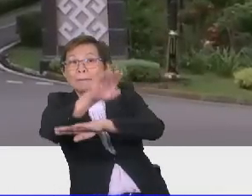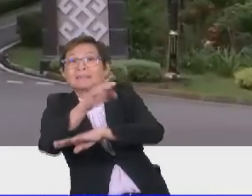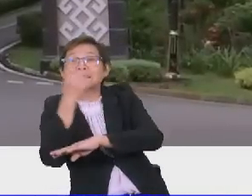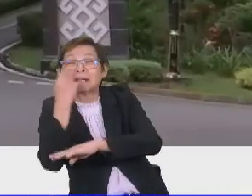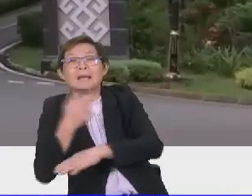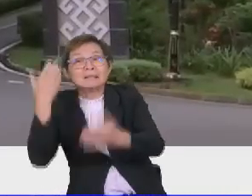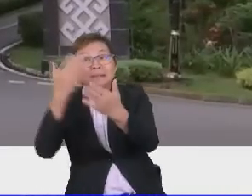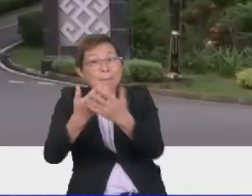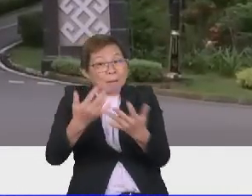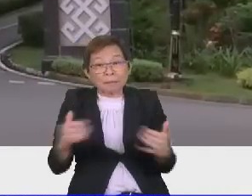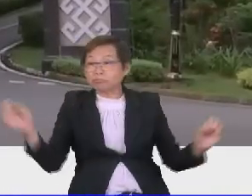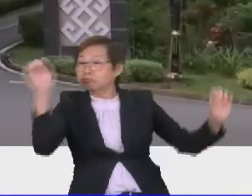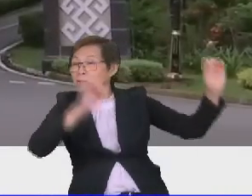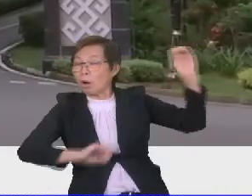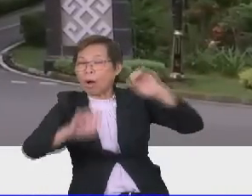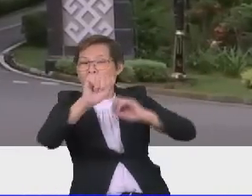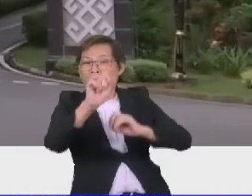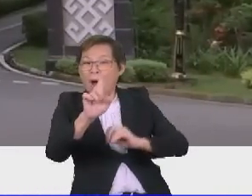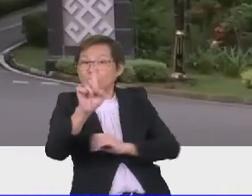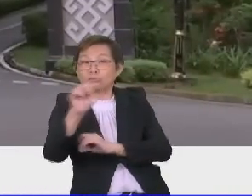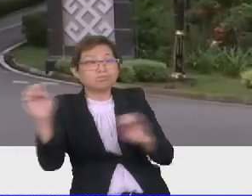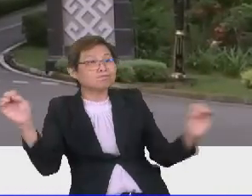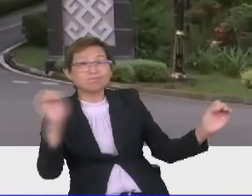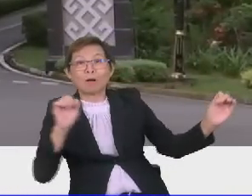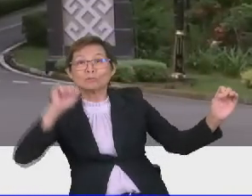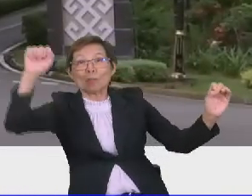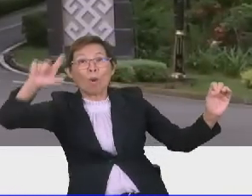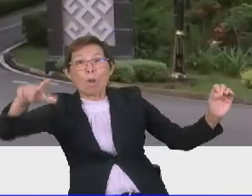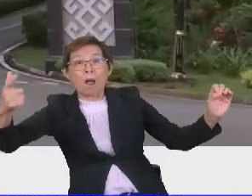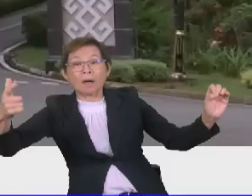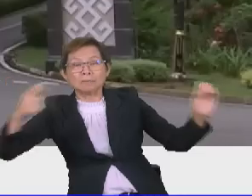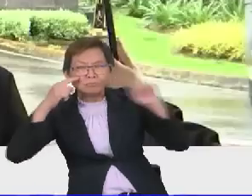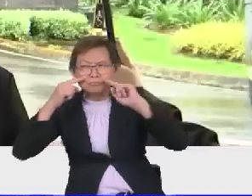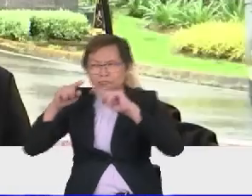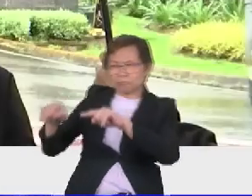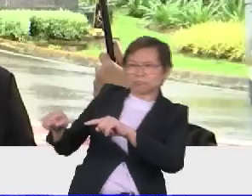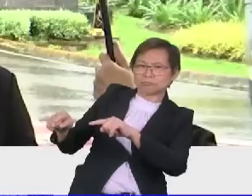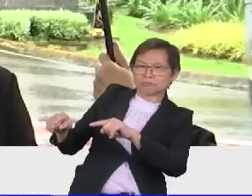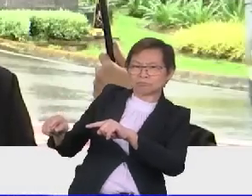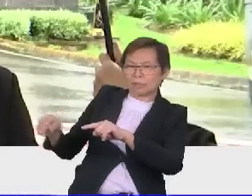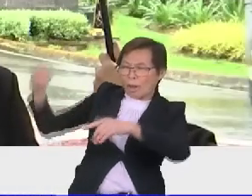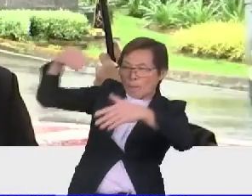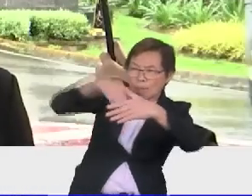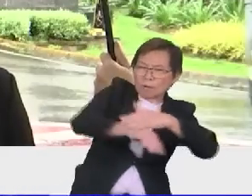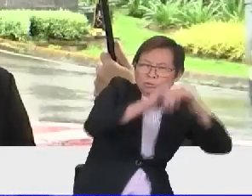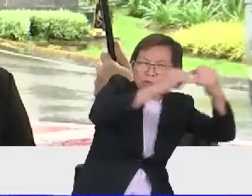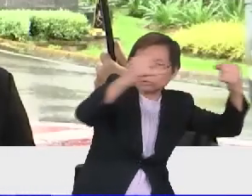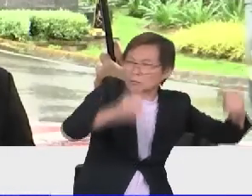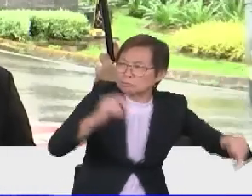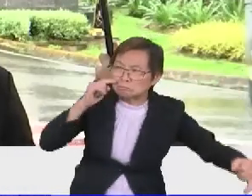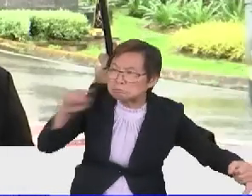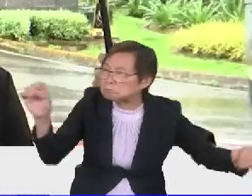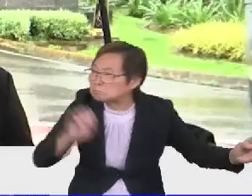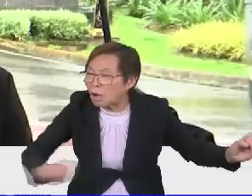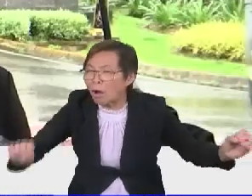sertakan ini juga tiada ahli dewan undangan Negeri Adun Sabah yang lain yang dilihat eee memasuki istana Sri